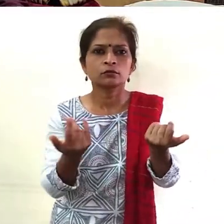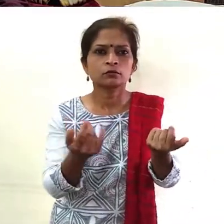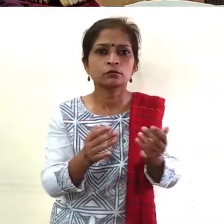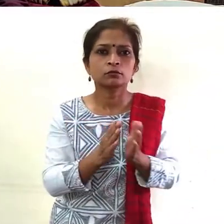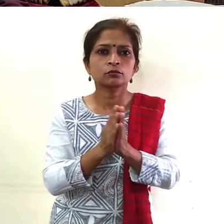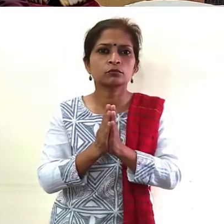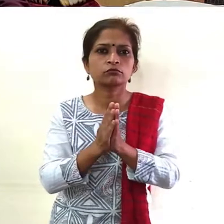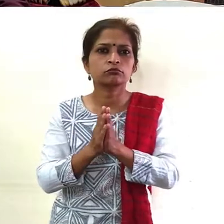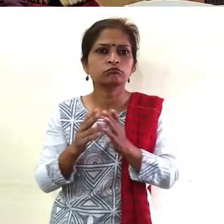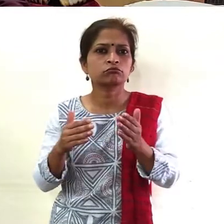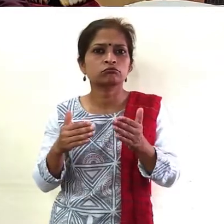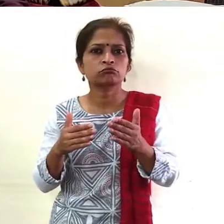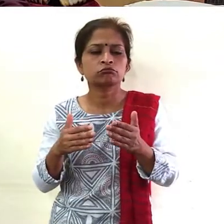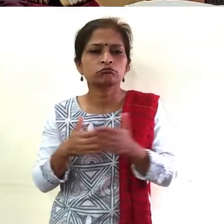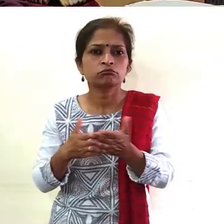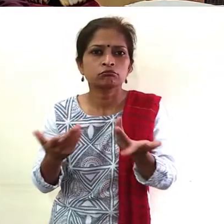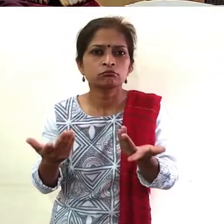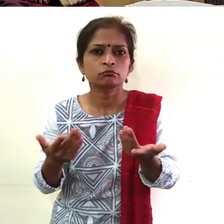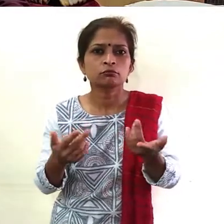अब पूजा पूरी नहीं होगी।